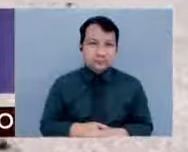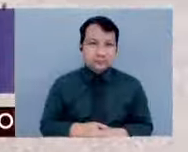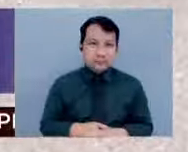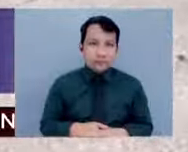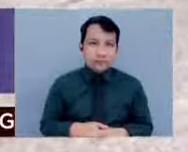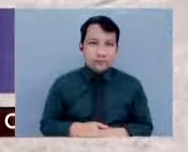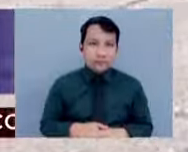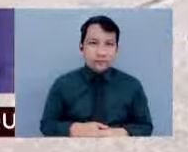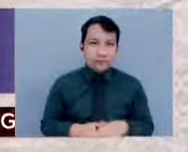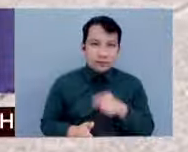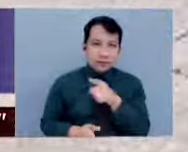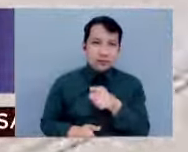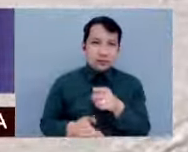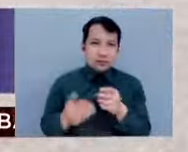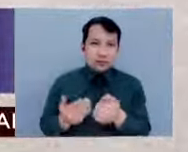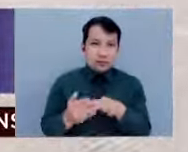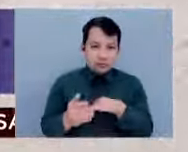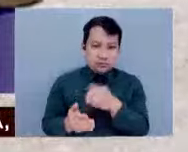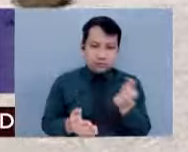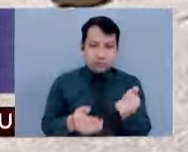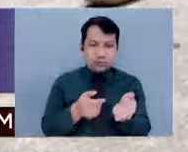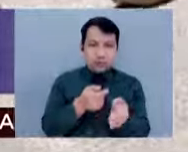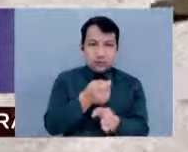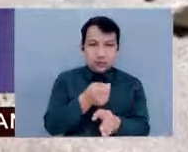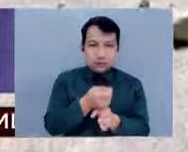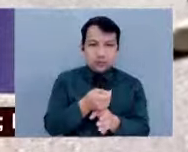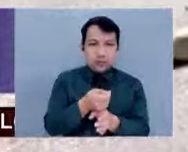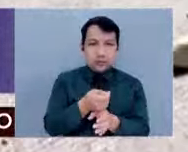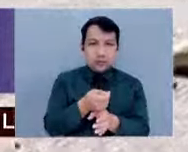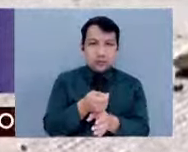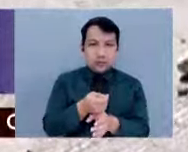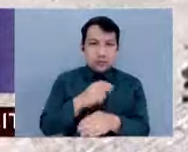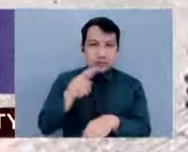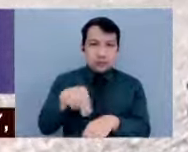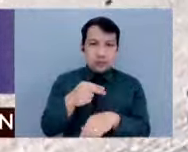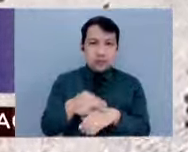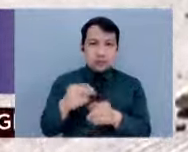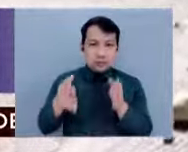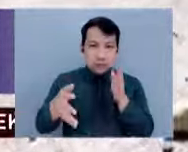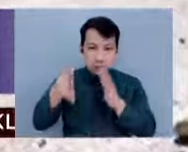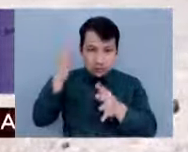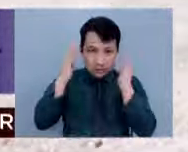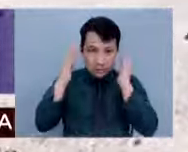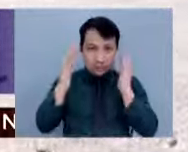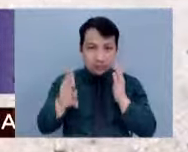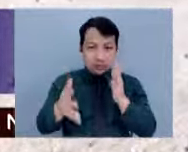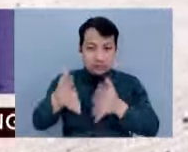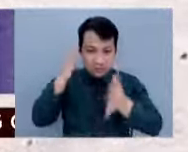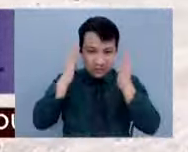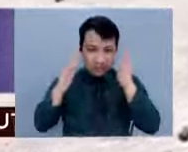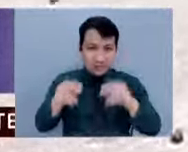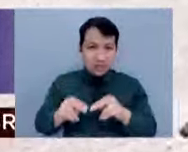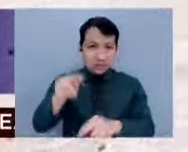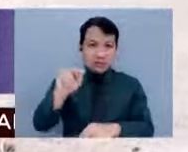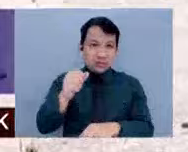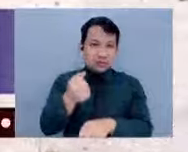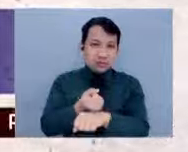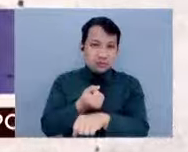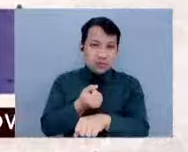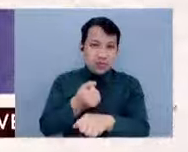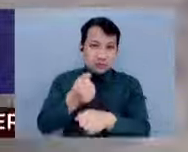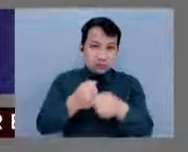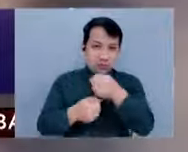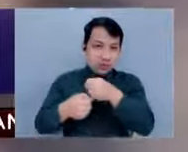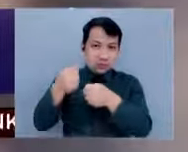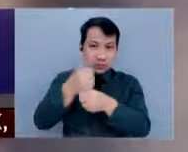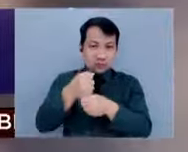Naglalagablab at nakatagilid ang truck na ito sa bahagi ng National Highway sa Antipas, North Cotabato. Matapos yan sumalpok sa isang